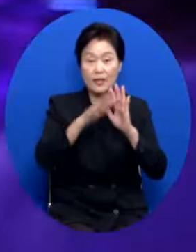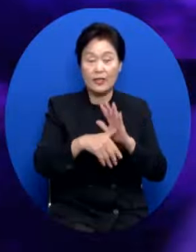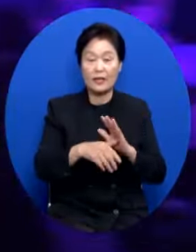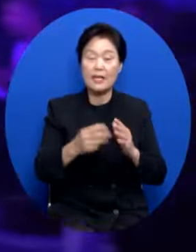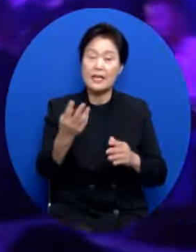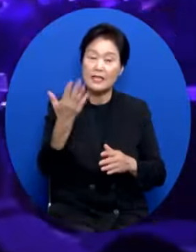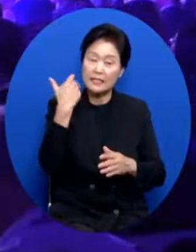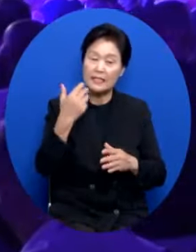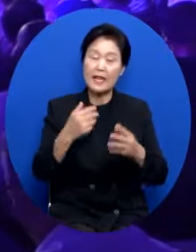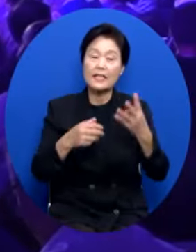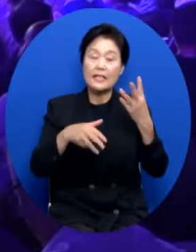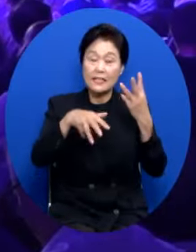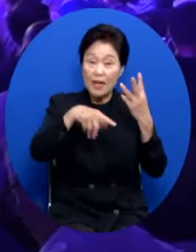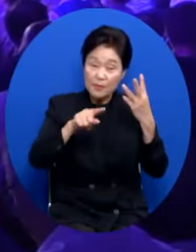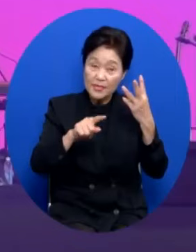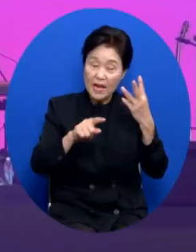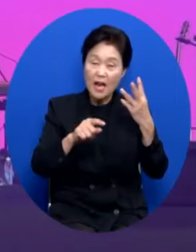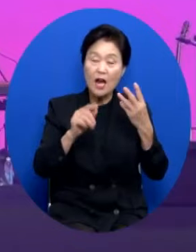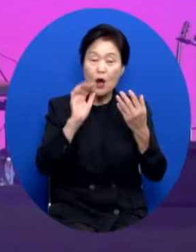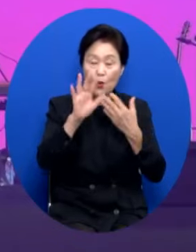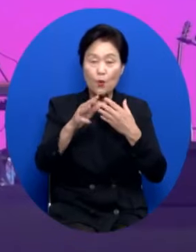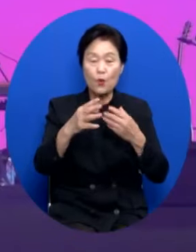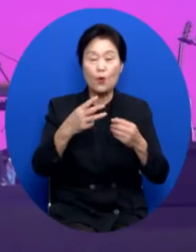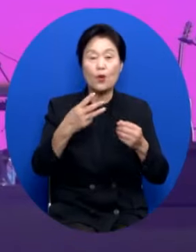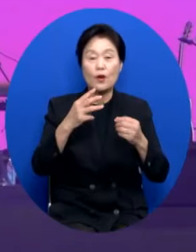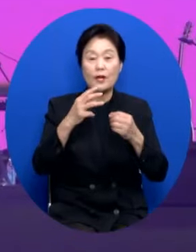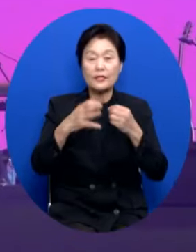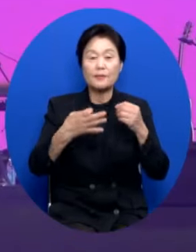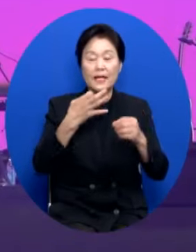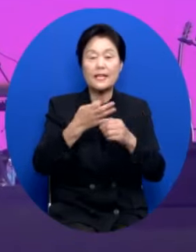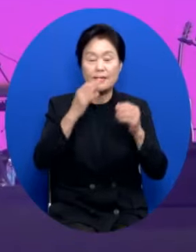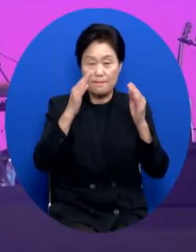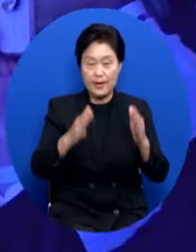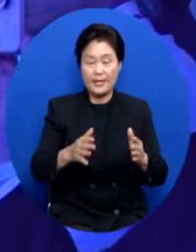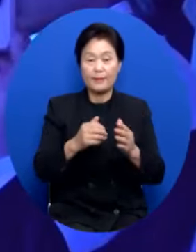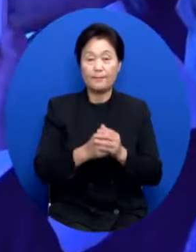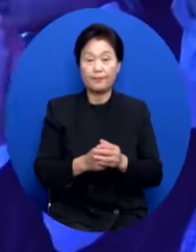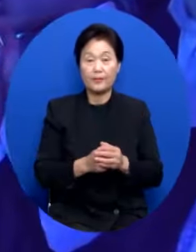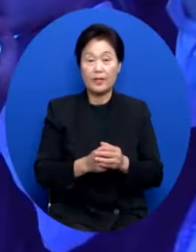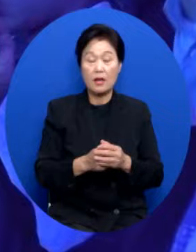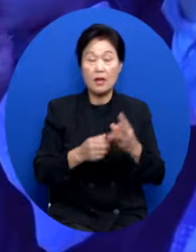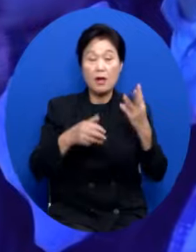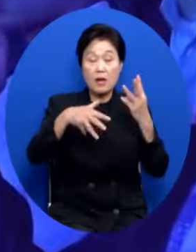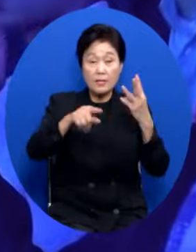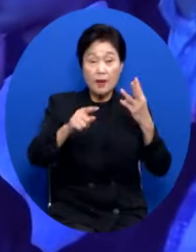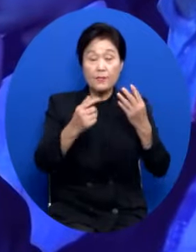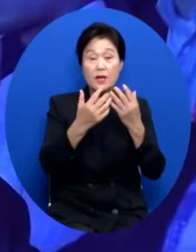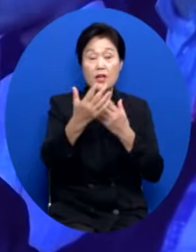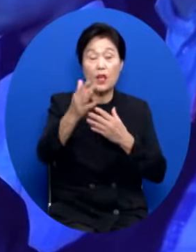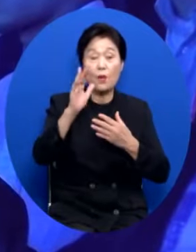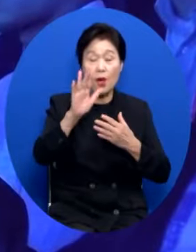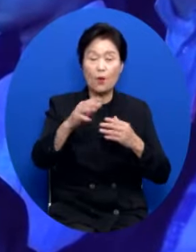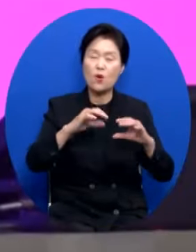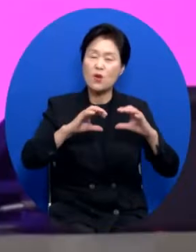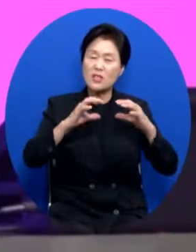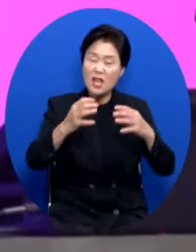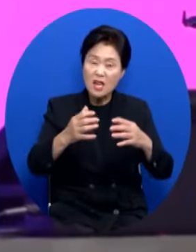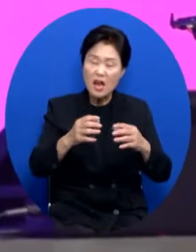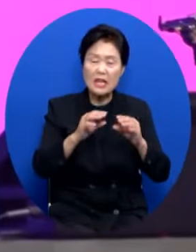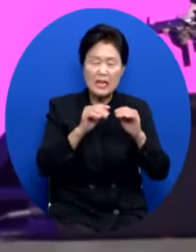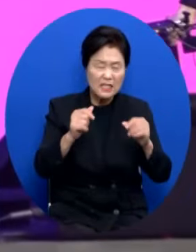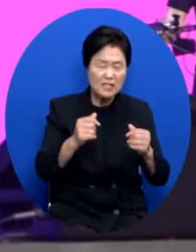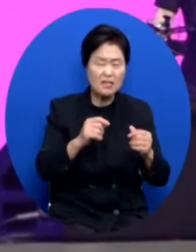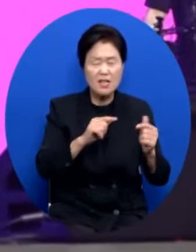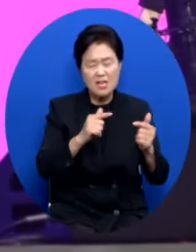3차 대회 이후 14년 만의 이벤트입니다. 2010년 3차 로잔대회 이후 세계는 지정학적